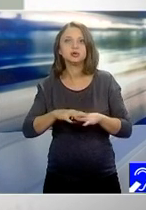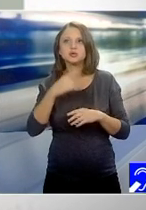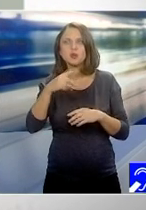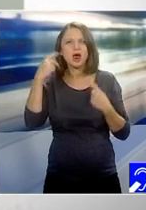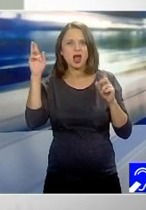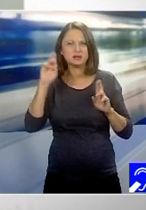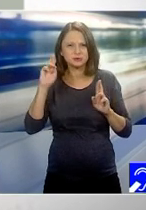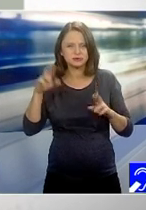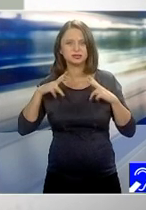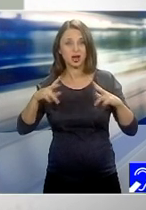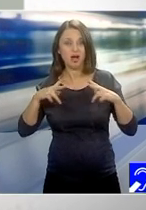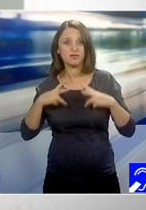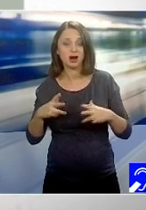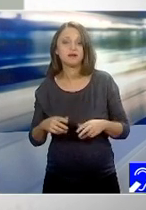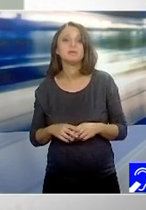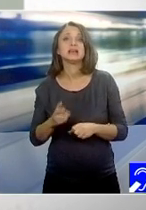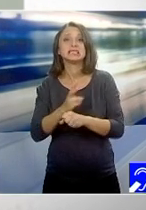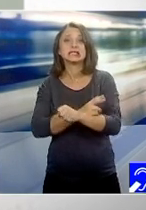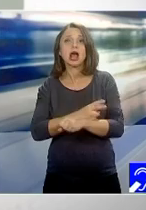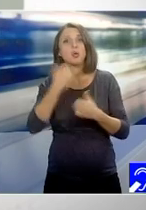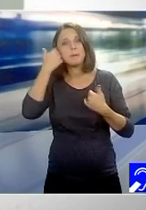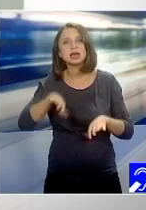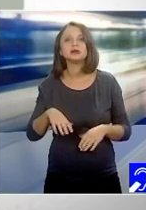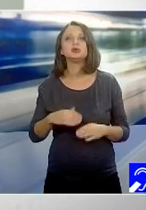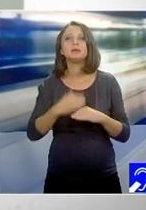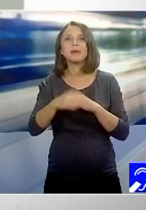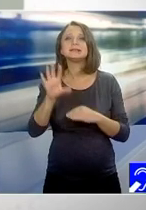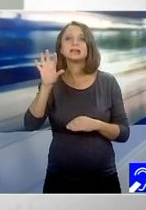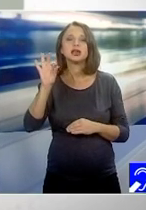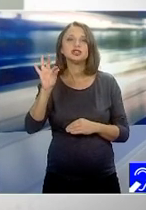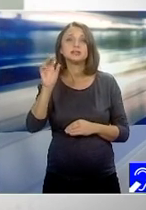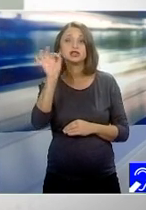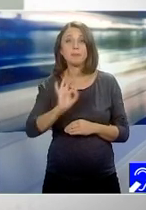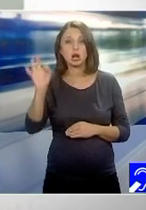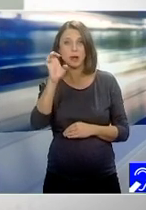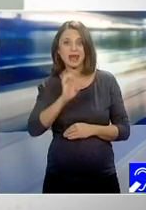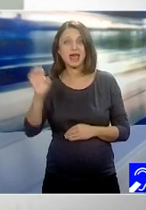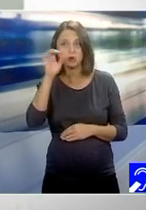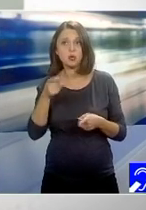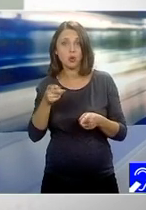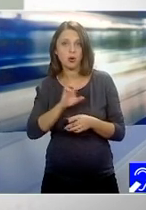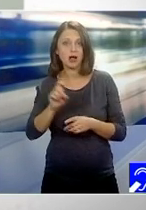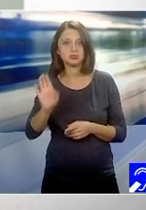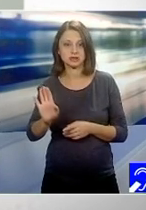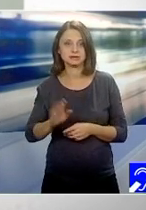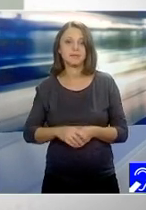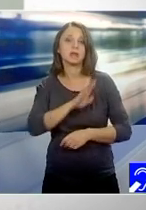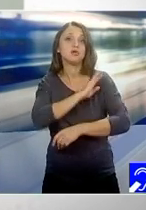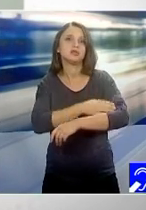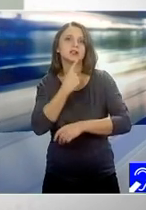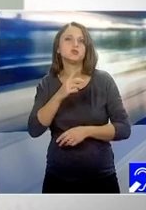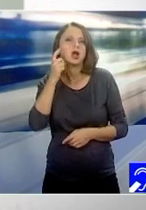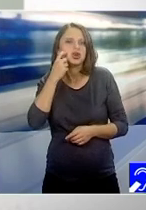tăierile ilegale de pădure au prejudiciat statul cu peste 50 de milioane de euro. Autoritățile susțin că încearcă să